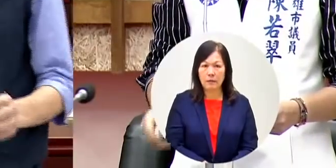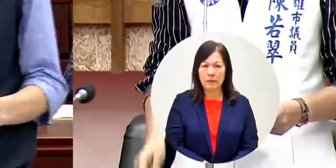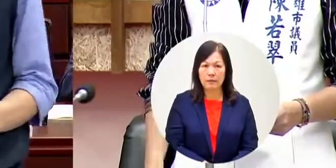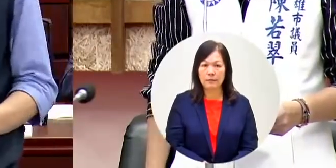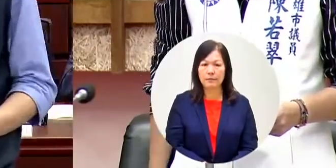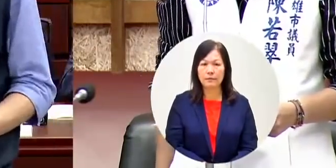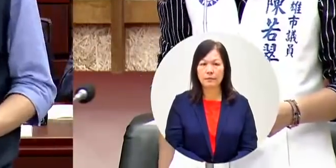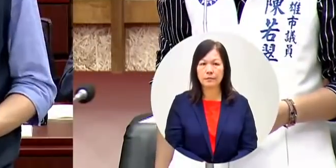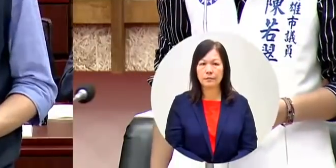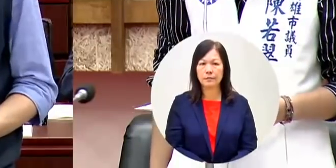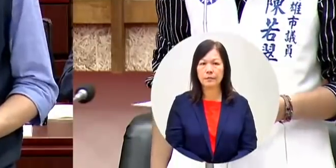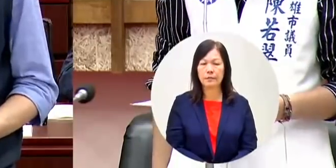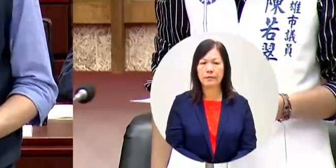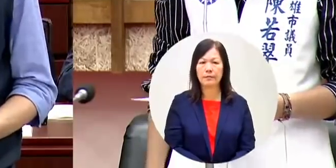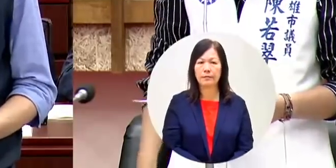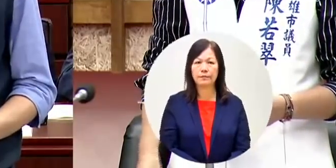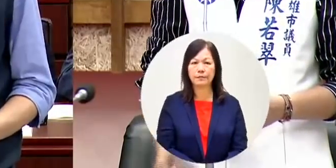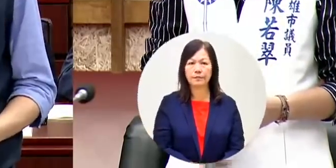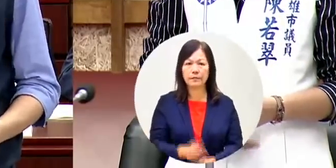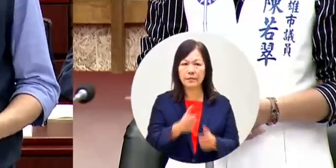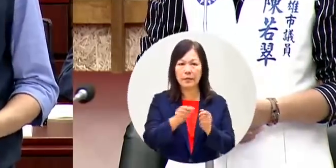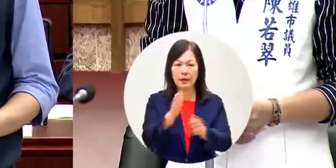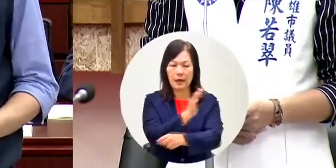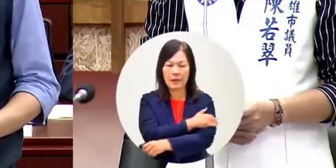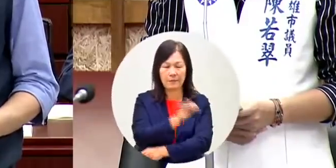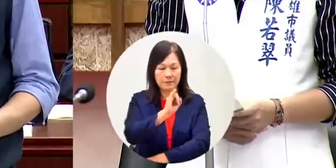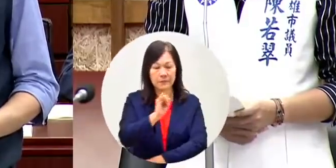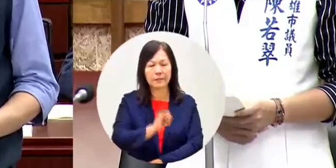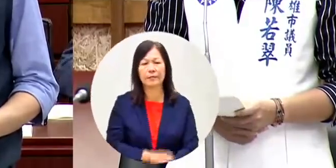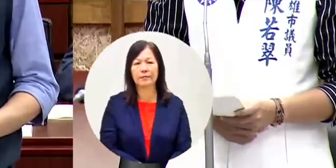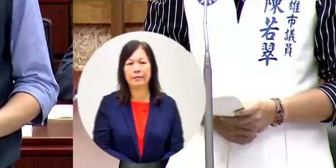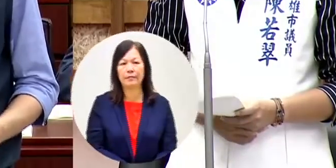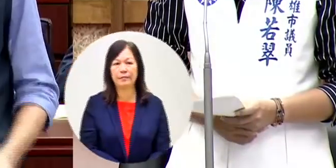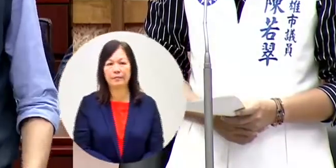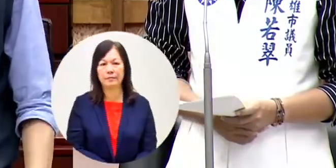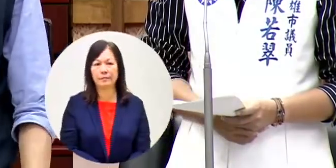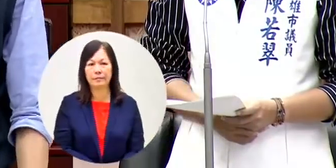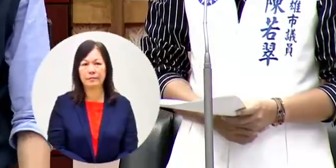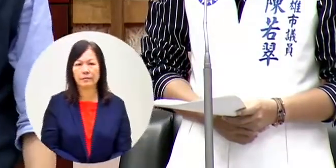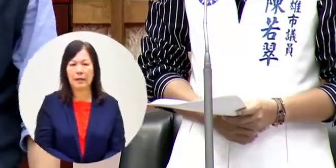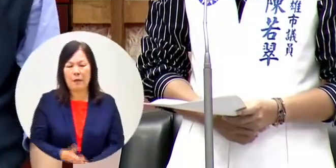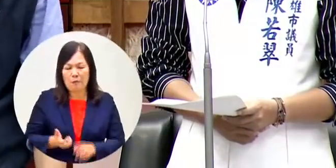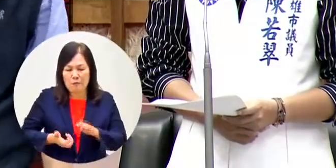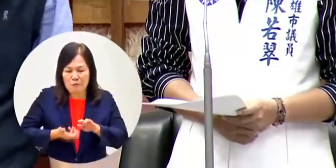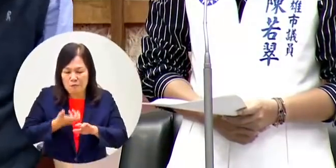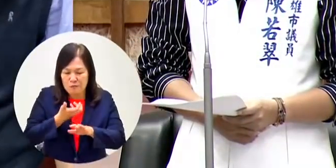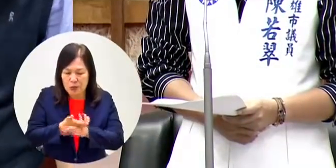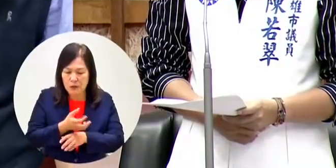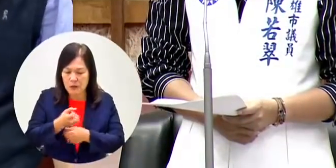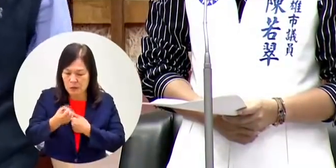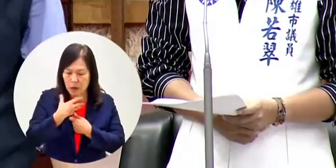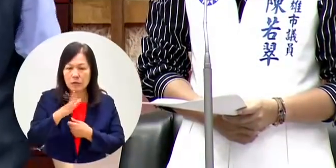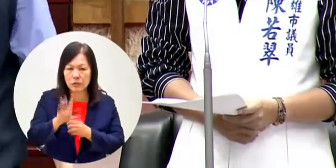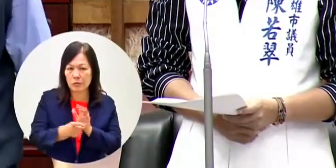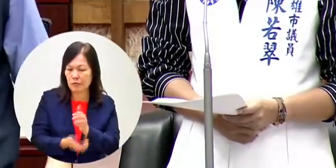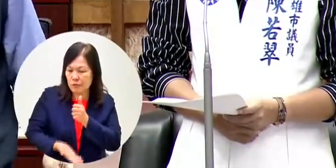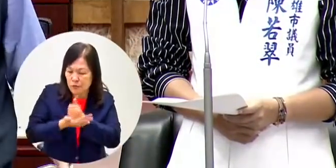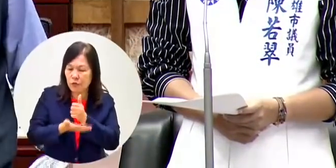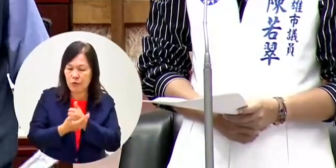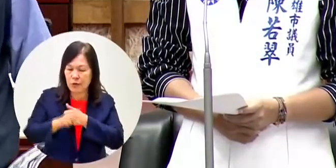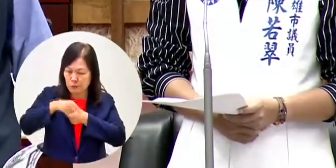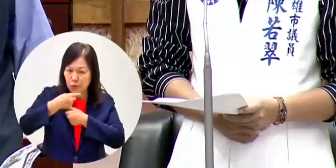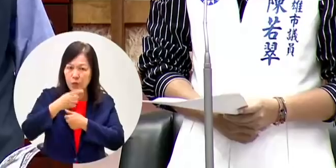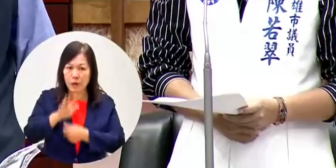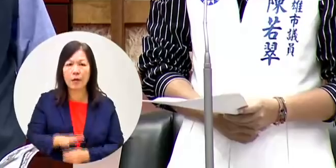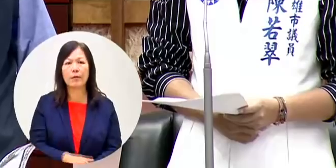谢谢陈若翠议员，发自内心的叮咛，以及鼓励鞭策。我觉得市长本来心里